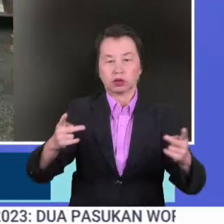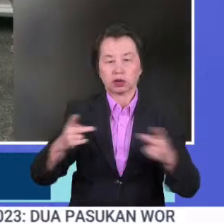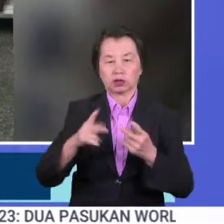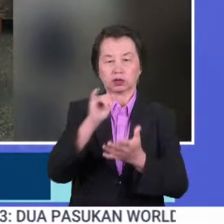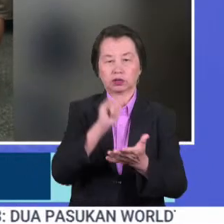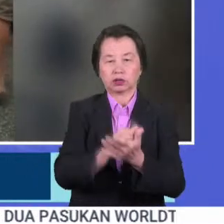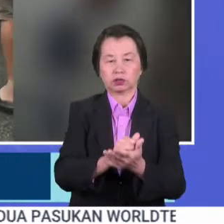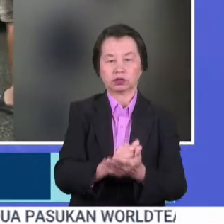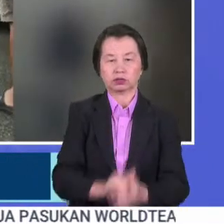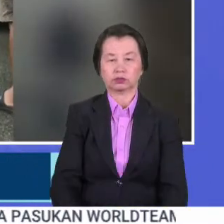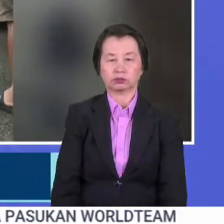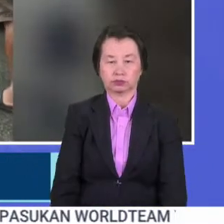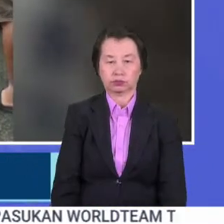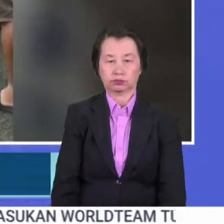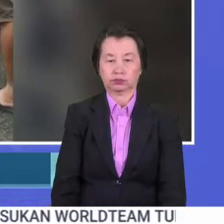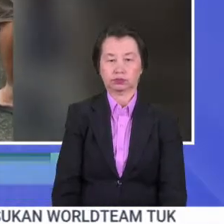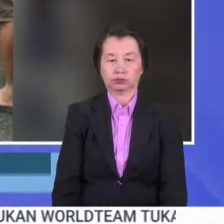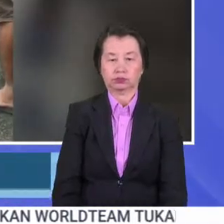festival Hantu Lapar.